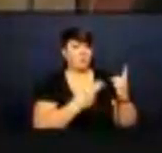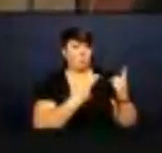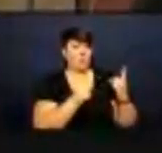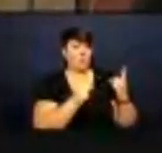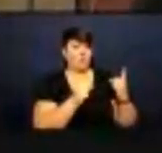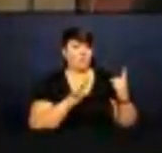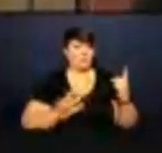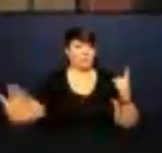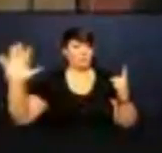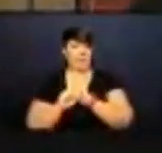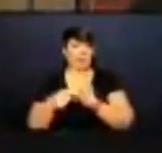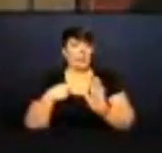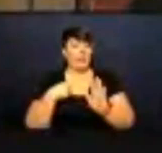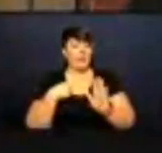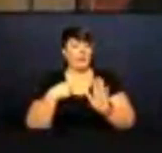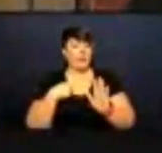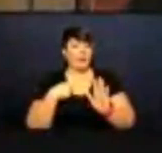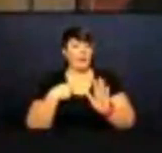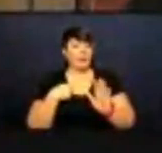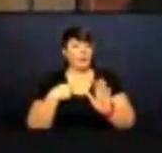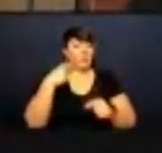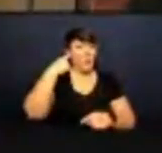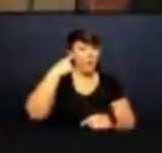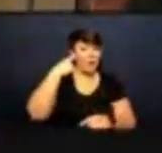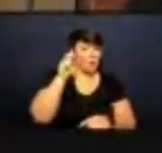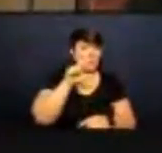Na tuliona kuwa